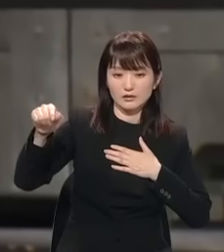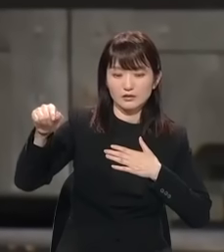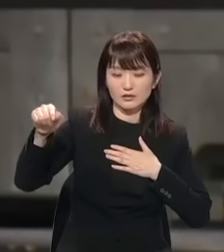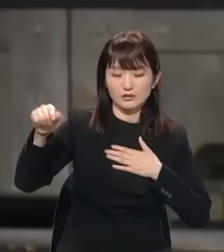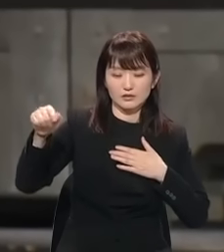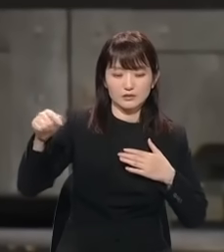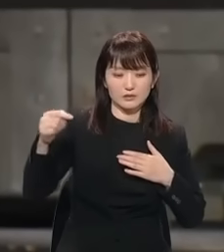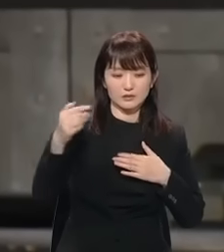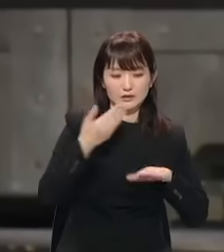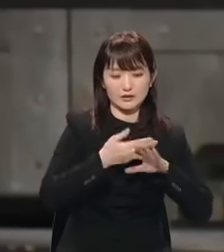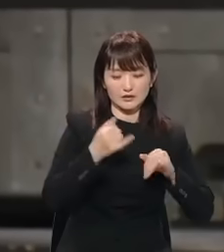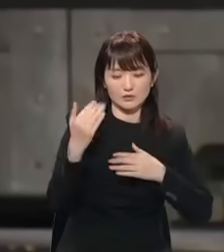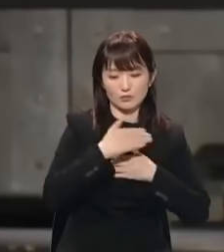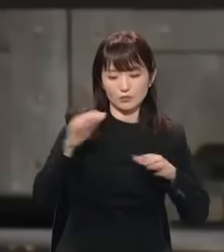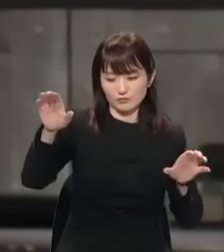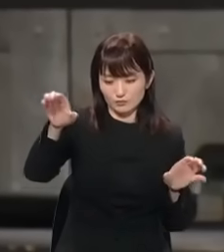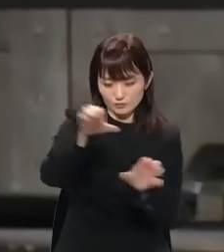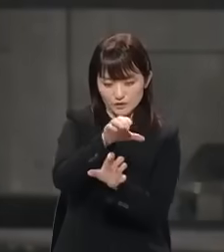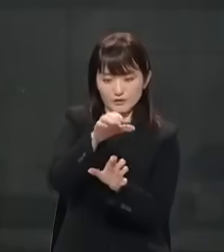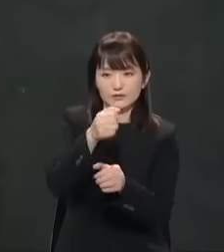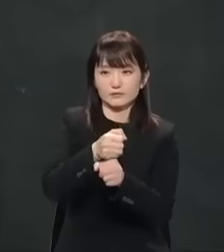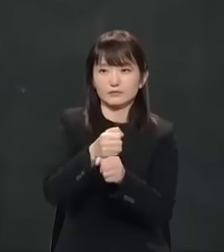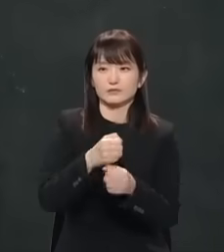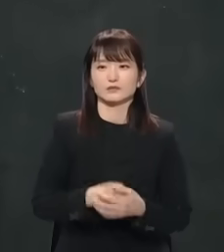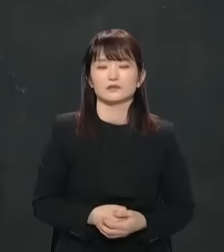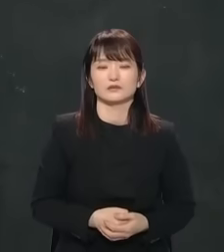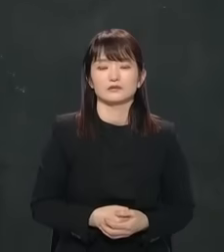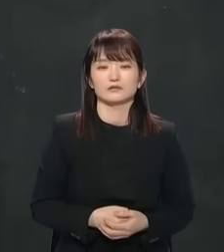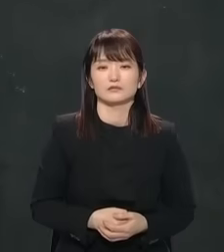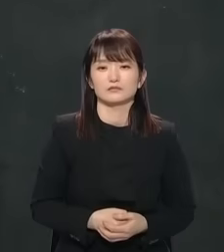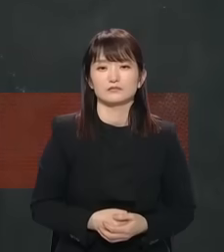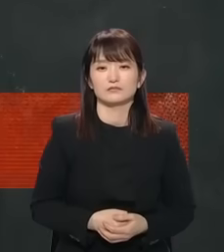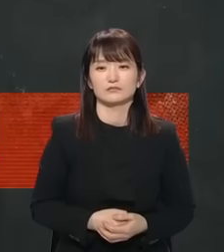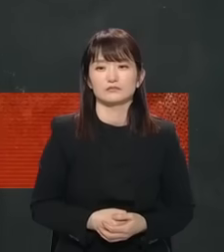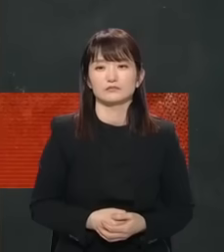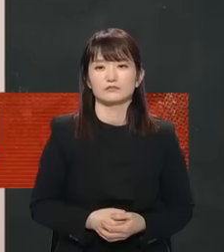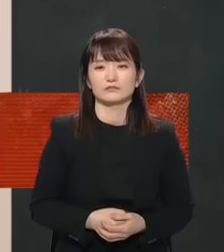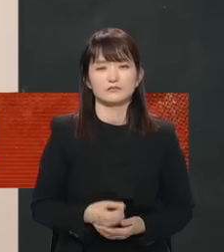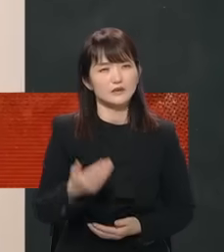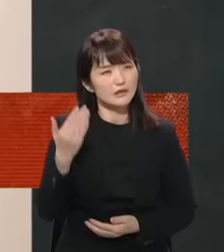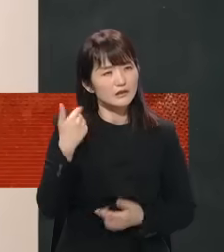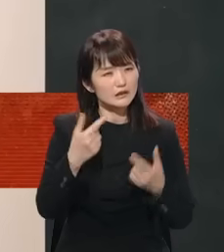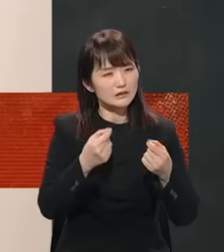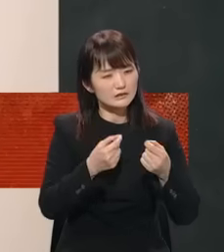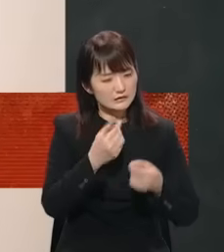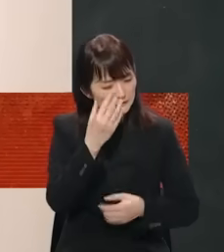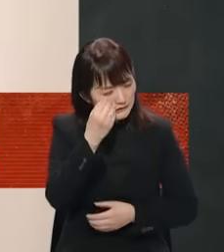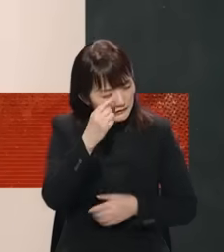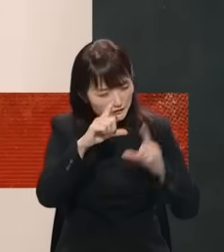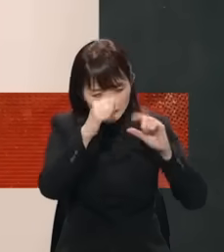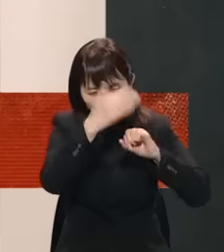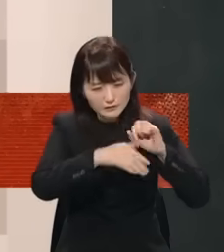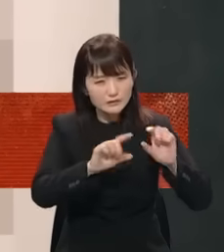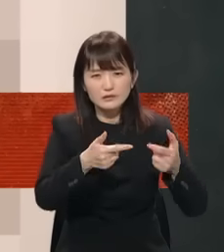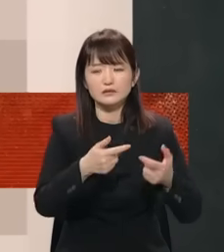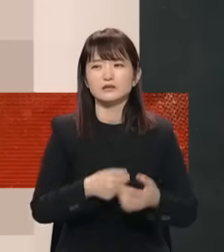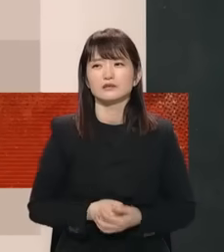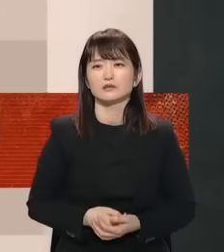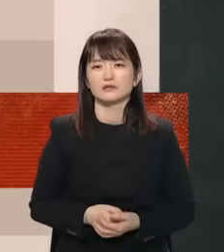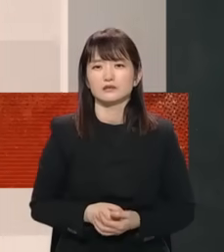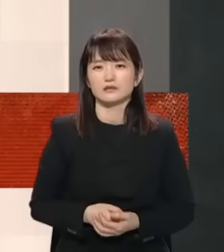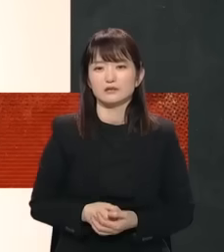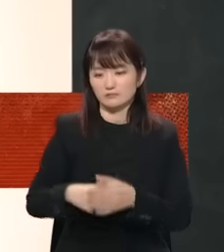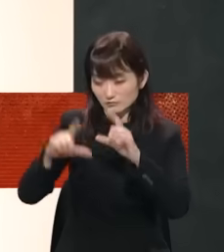2년 초반에이 목주변이 뭐 어색하고 안 맞고 누가 봐도 딱 조악한 그런 수준이 아닙니다 근데 정말 이게 너무 많은